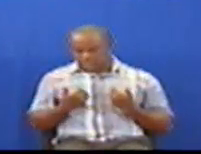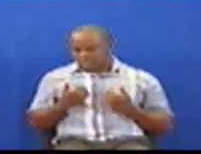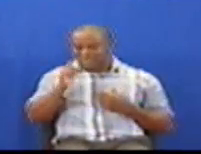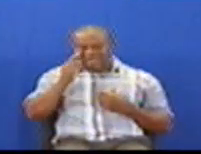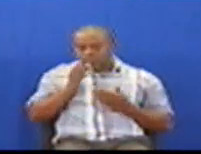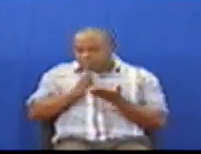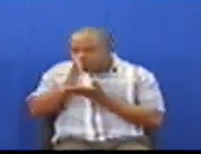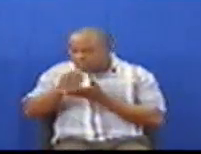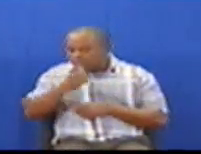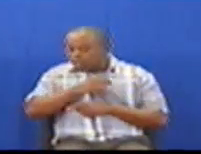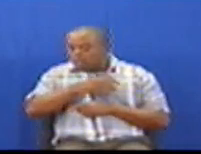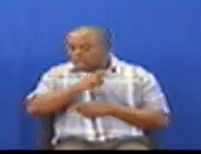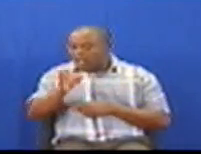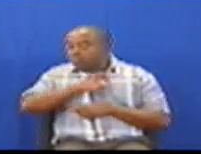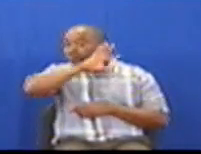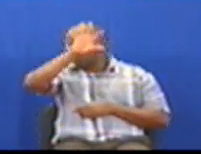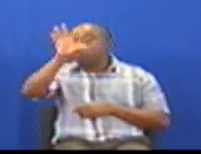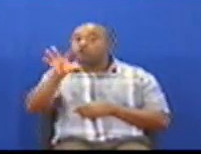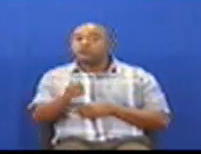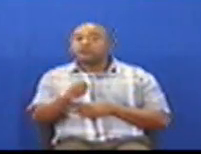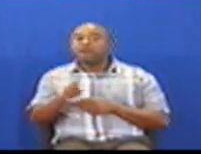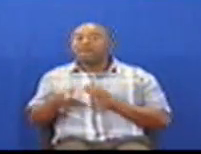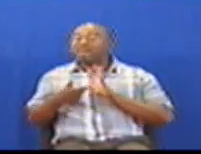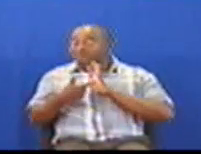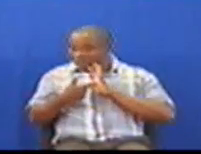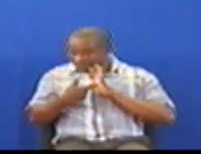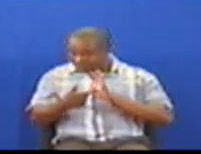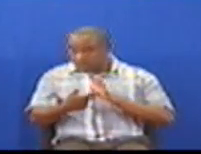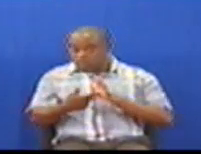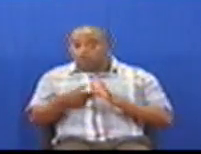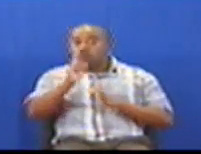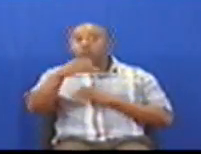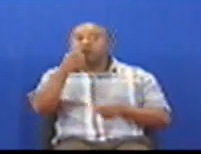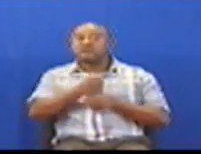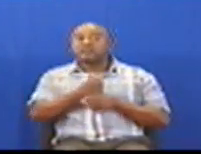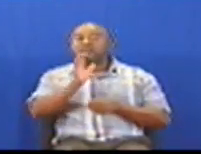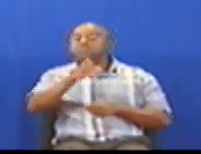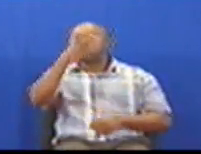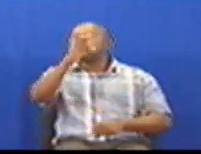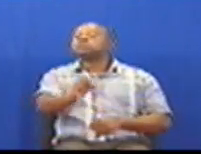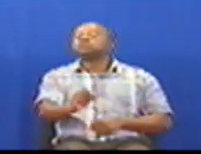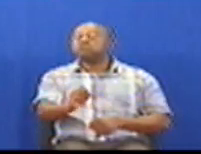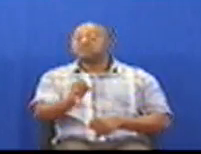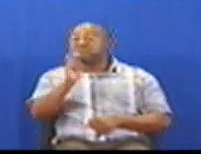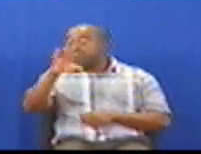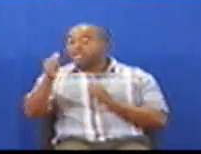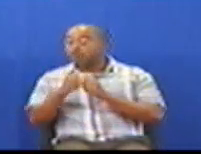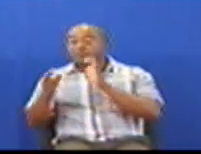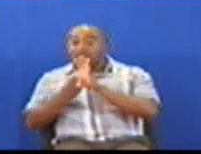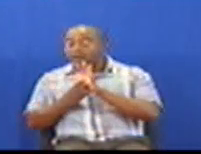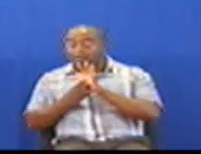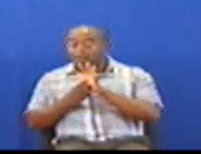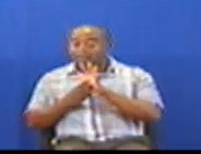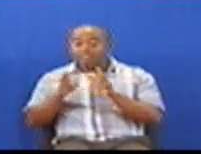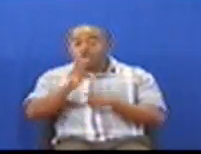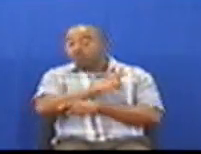zote. Mimi nitoe mfano katika halmashauri ya Kilindi. Tuna watumishi wamekaa miaka 20, miaka 18, wilaya hiyo hiyo. Watumishi